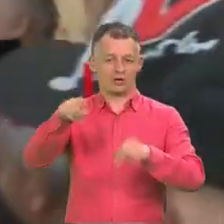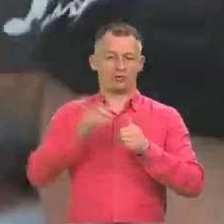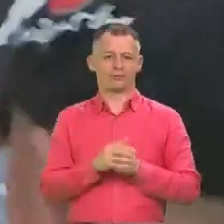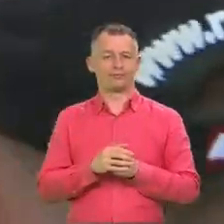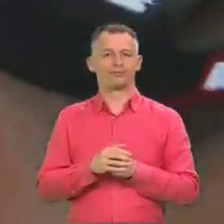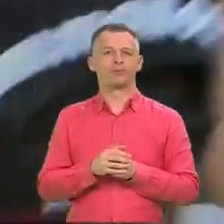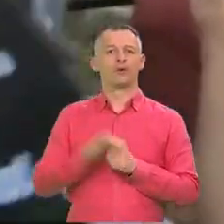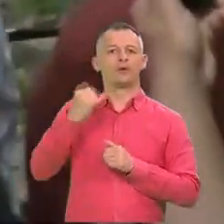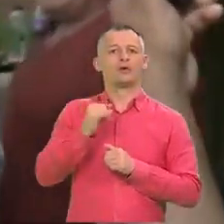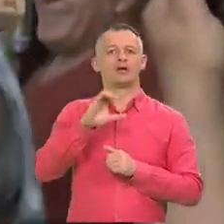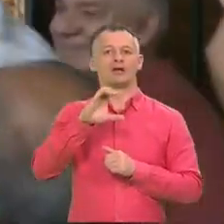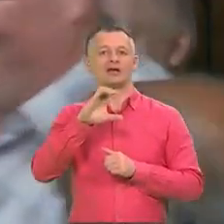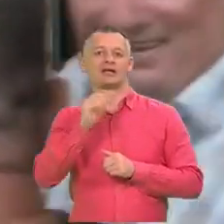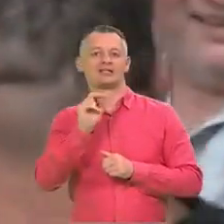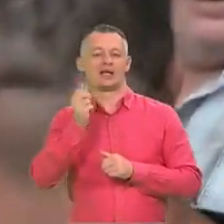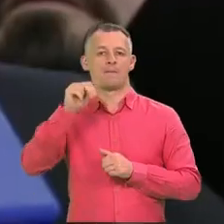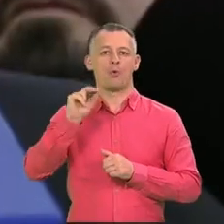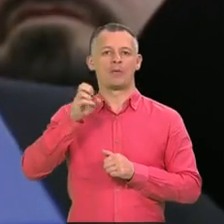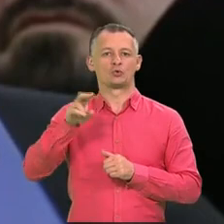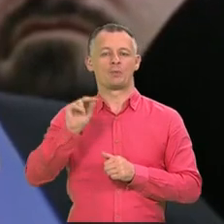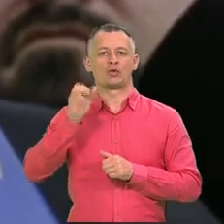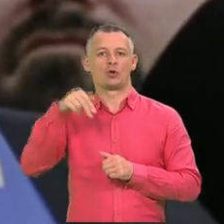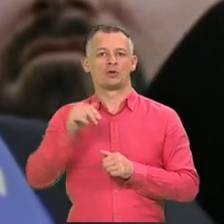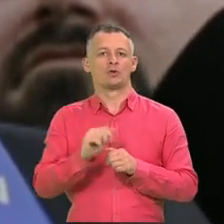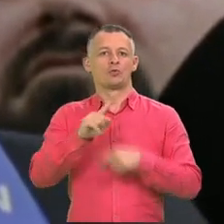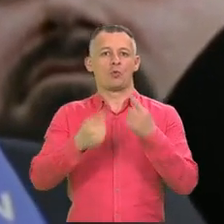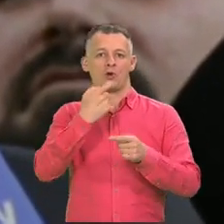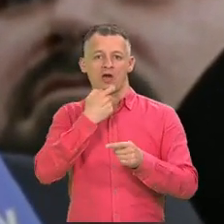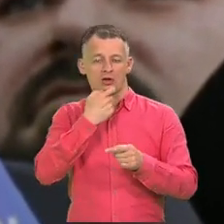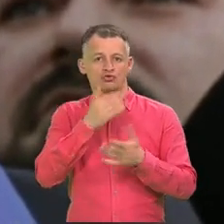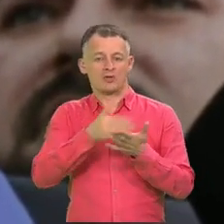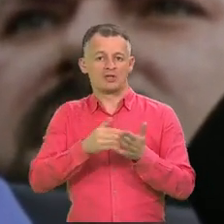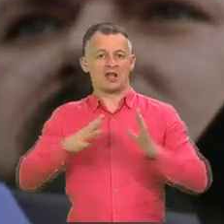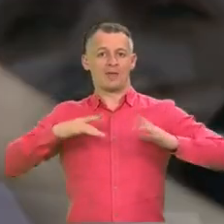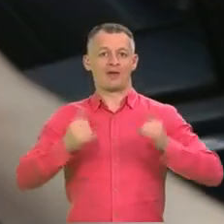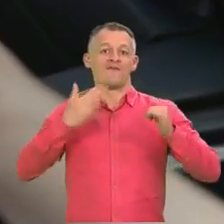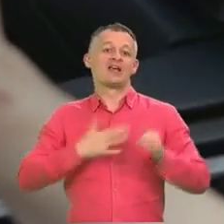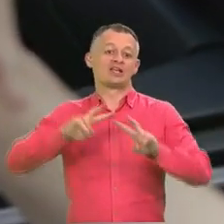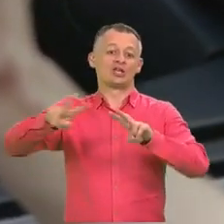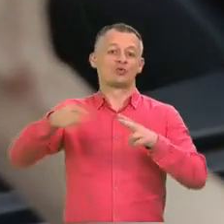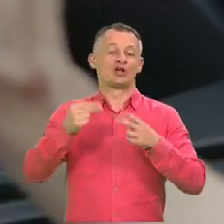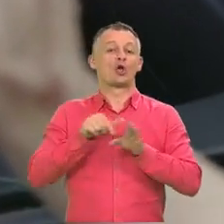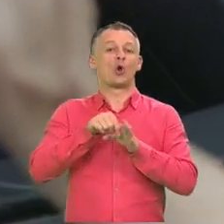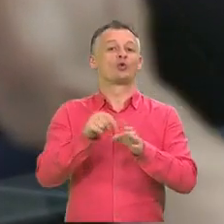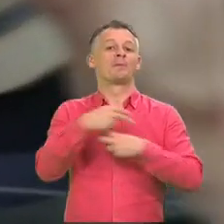Cristian Popescu Piedone este liber după un an și jumătate de închisoare. Vrea să se întoarcă la primăria sectorului